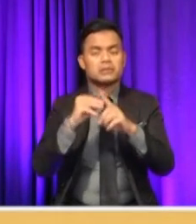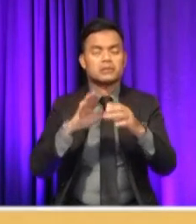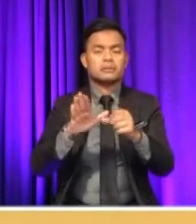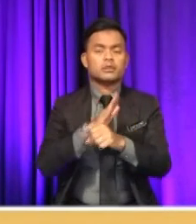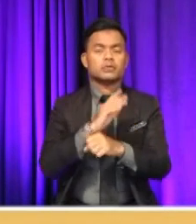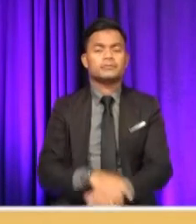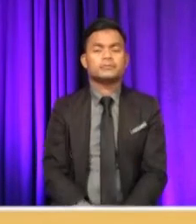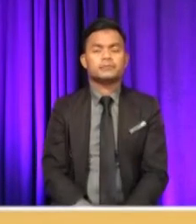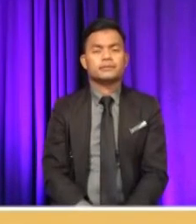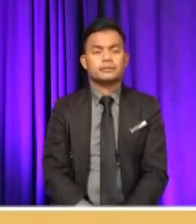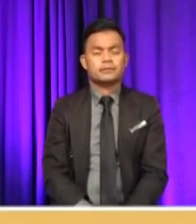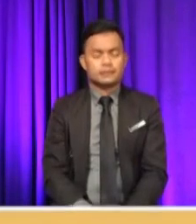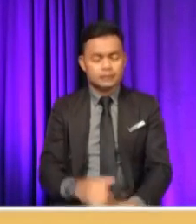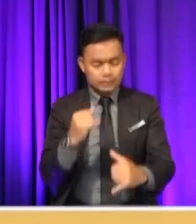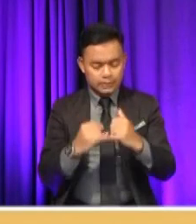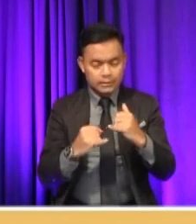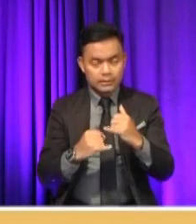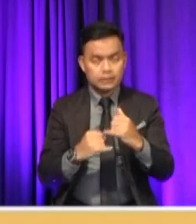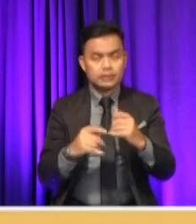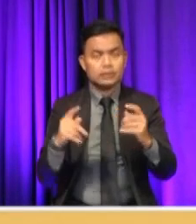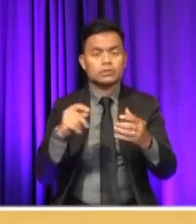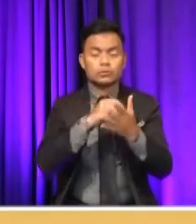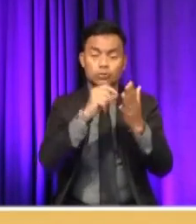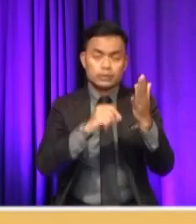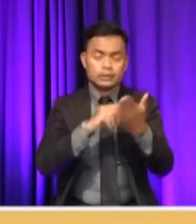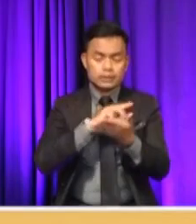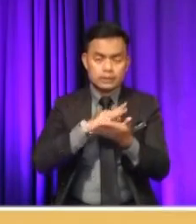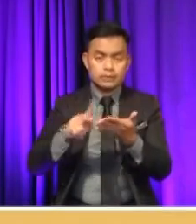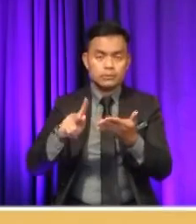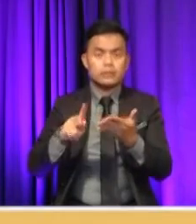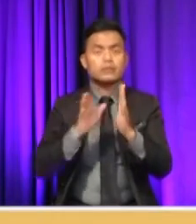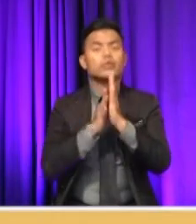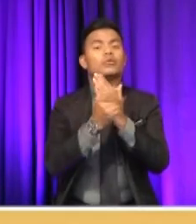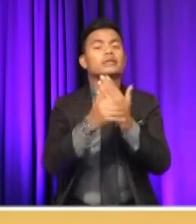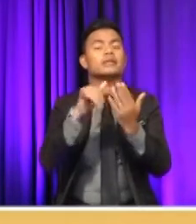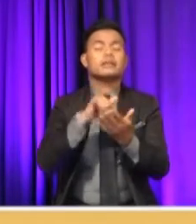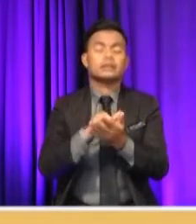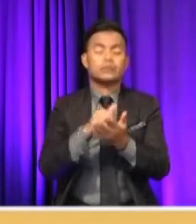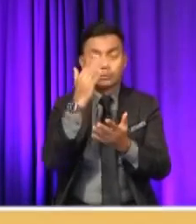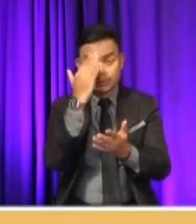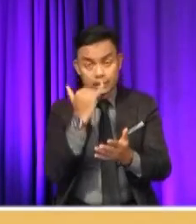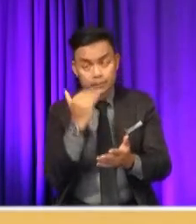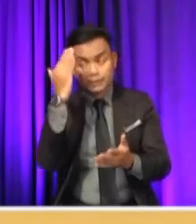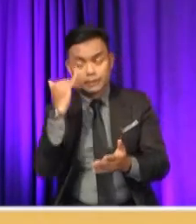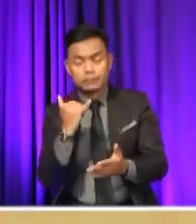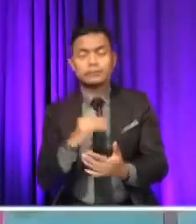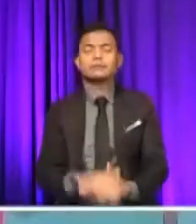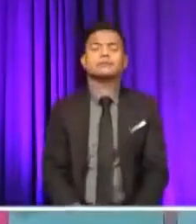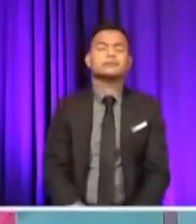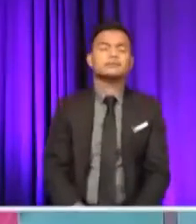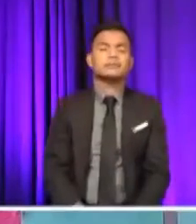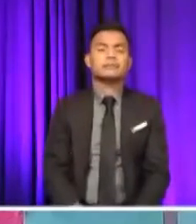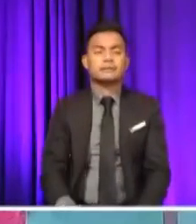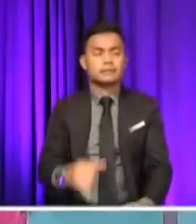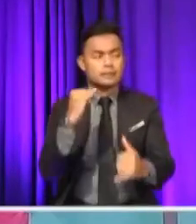kena tulis dia punya kesimpulan. Oleh itu rajah A dipilih. Baik. Okey, last sekali lagi